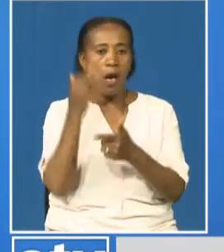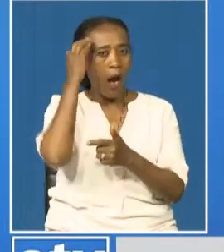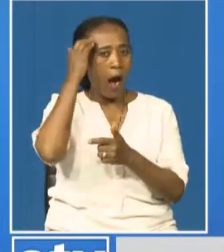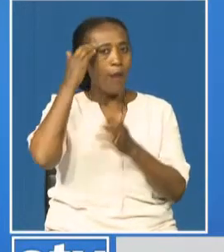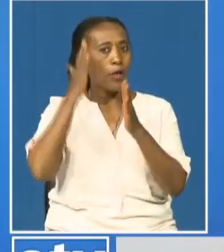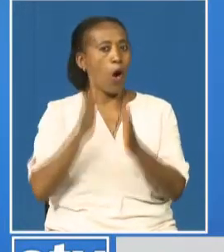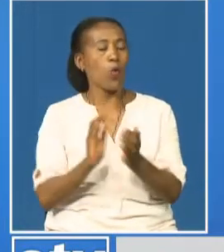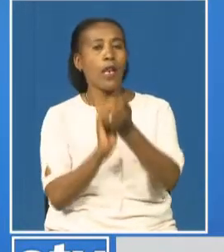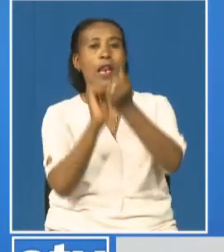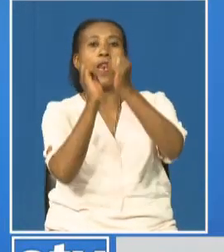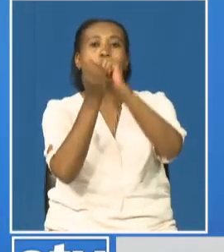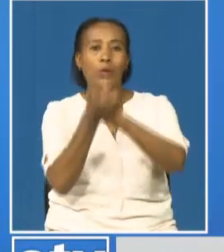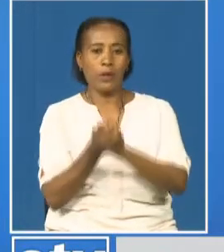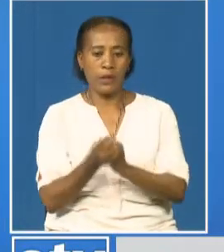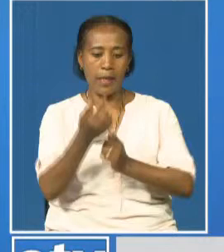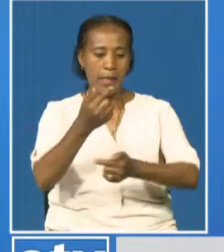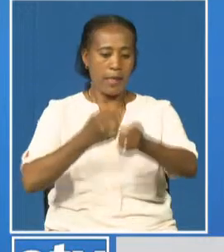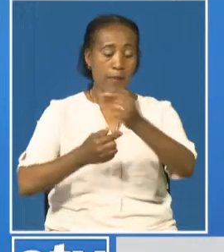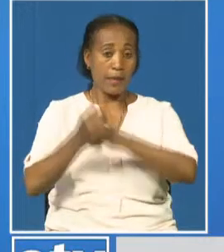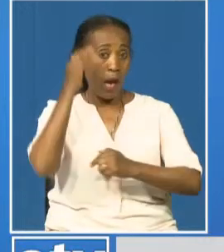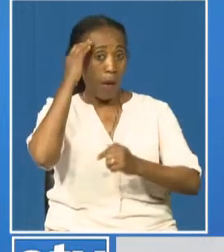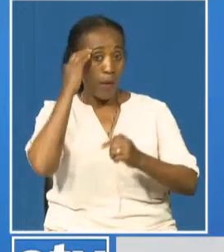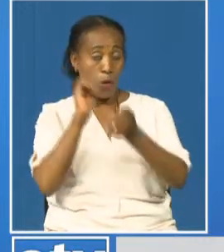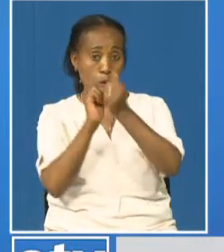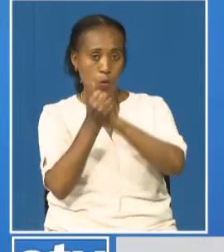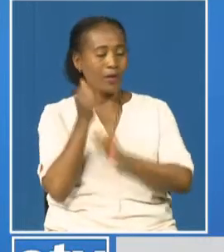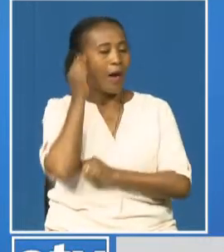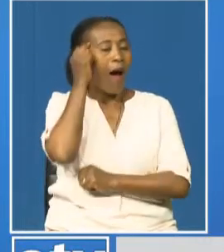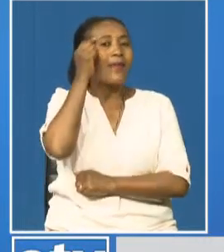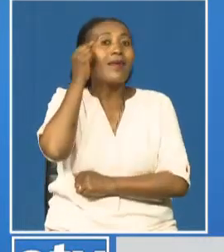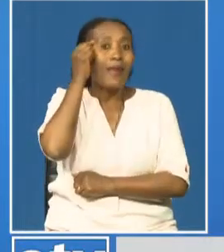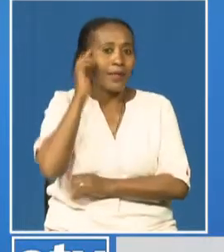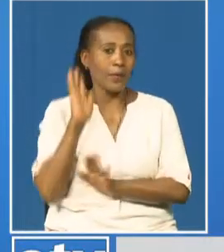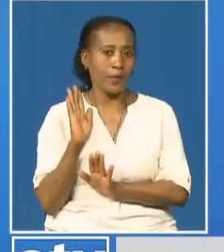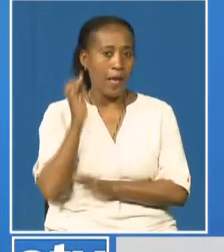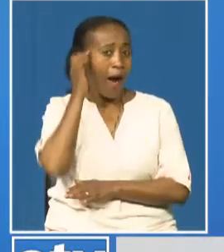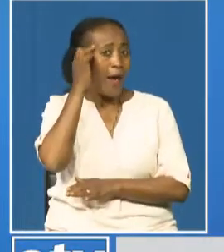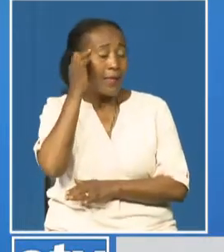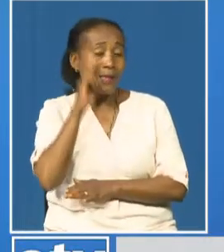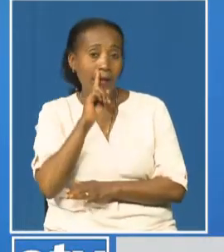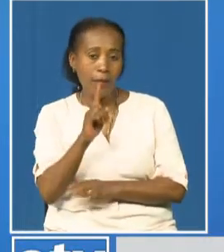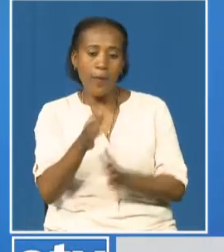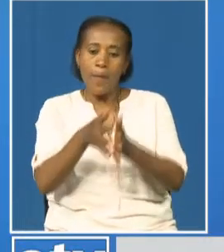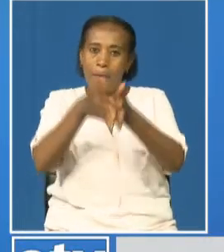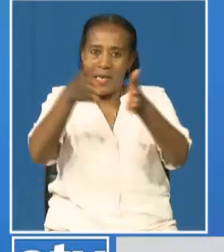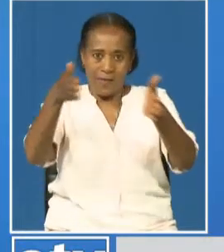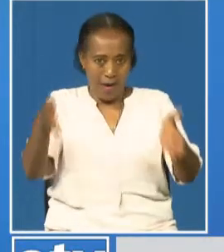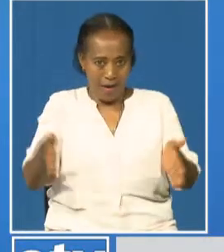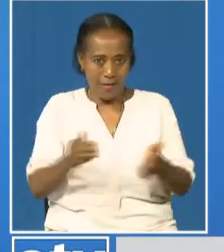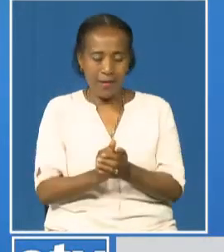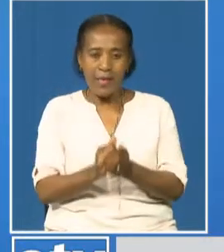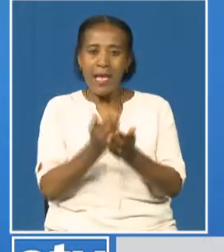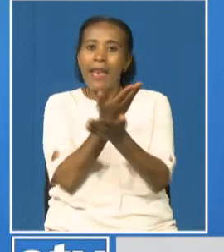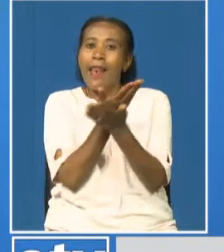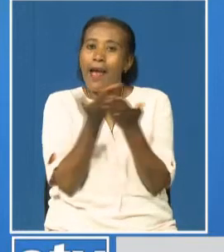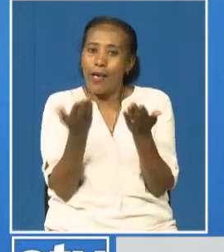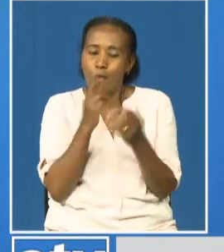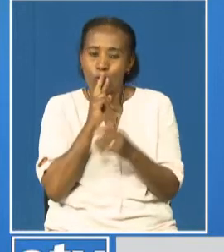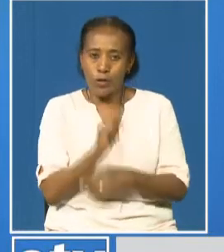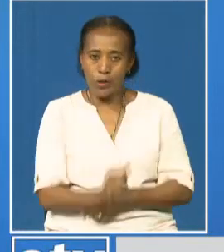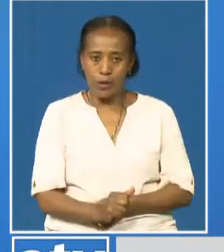የአእምሮዊ ለውጥ ይመጣል። የአእምሮዊ ለውጥ ማለት ያስተሳሰብ መስፋት፣